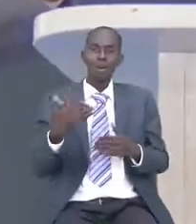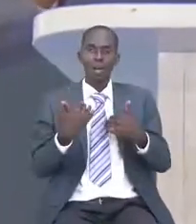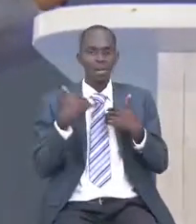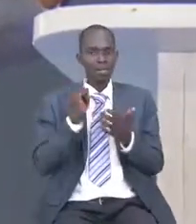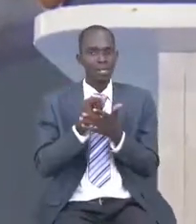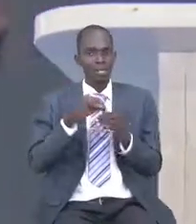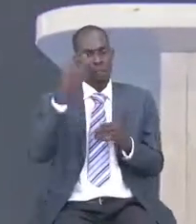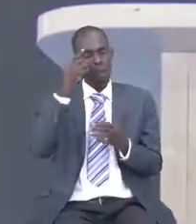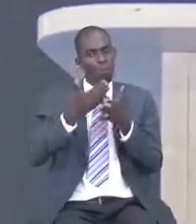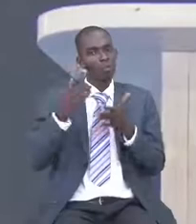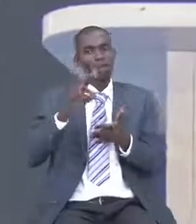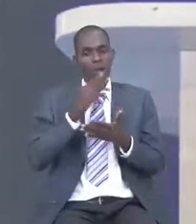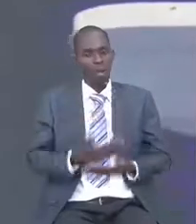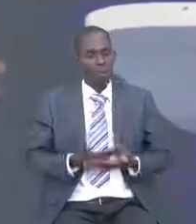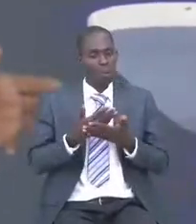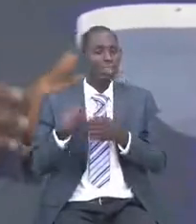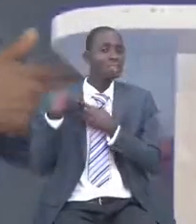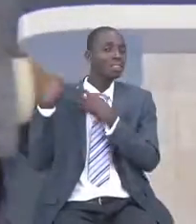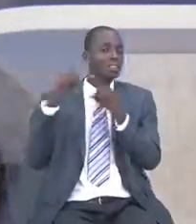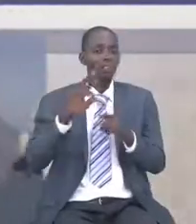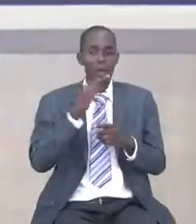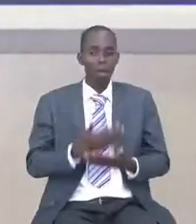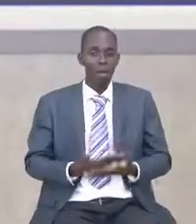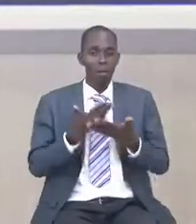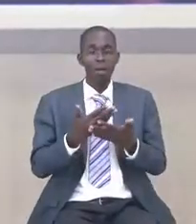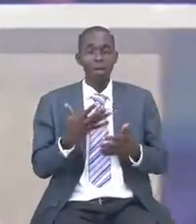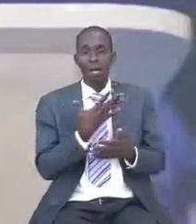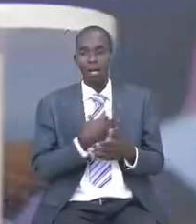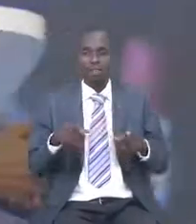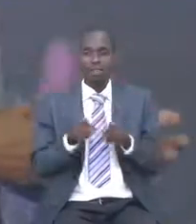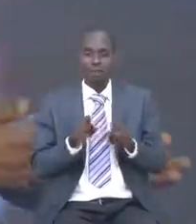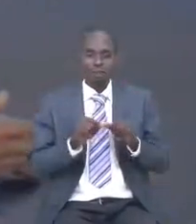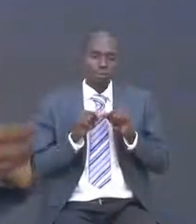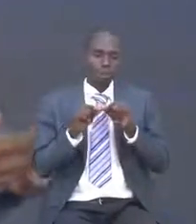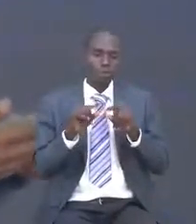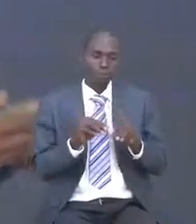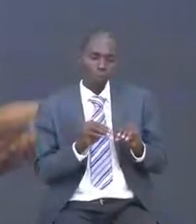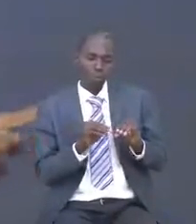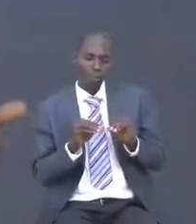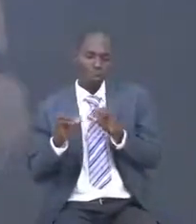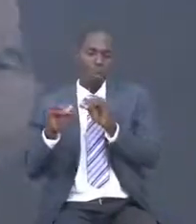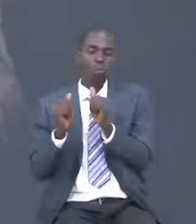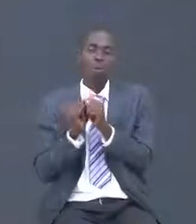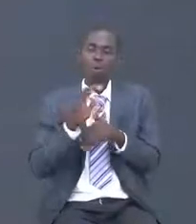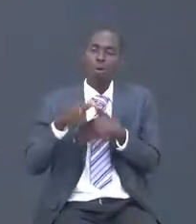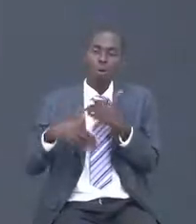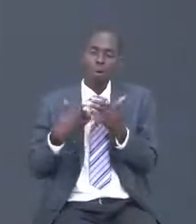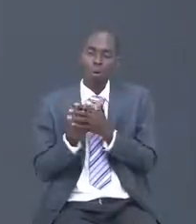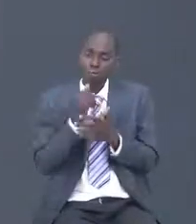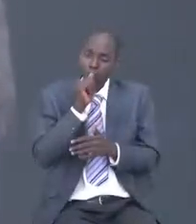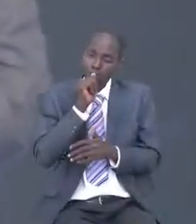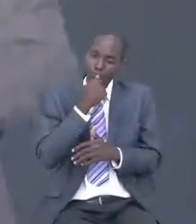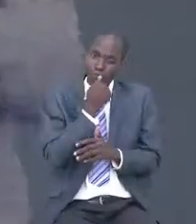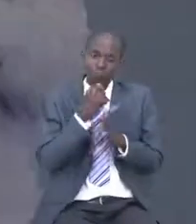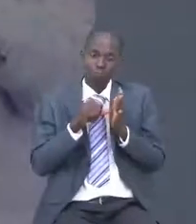que Dieu avait à l'esprit depuis ta naissance, avant ta naissance, ainsi, comme tu continues à avancer